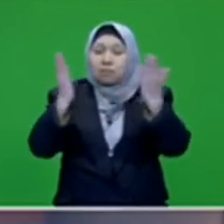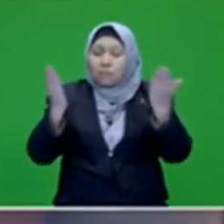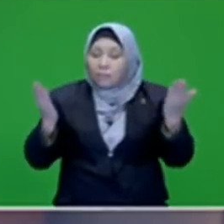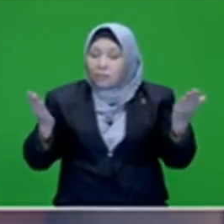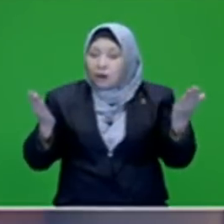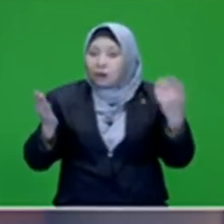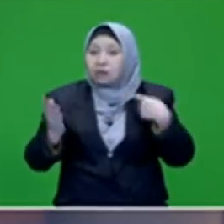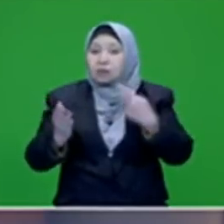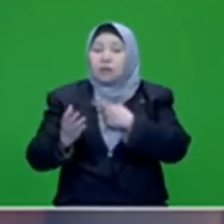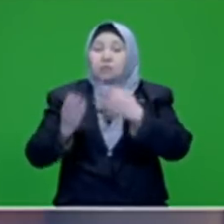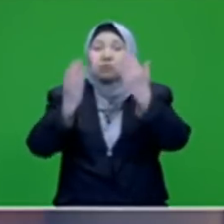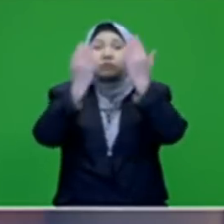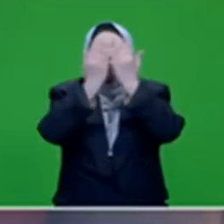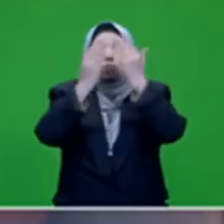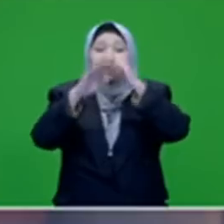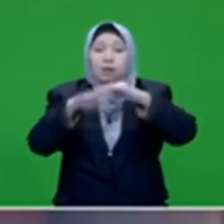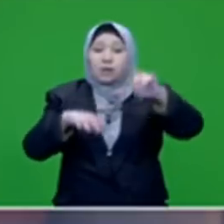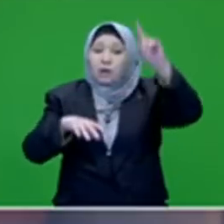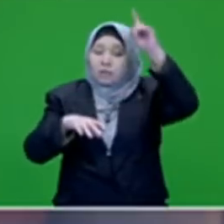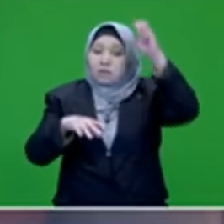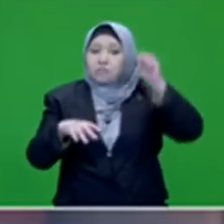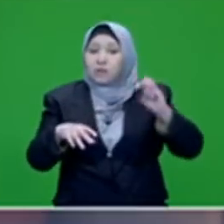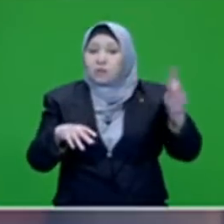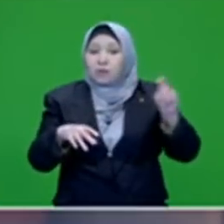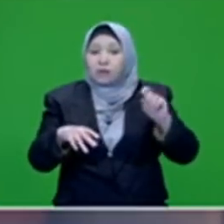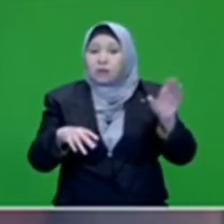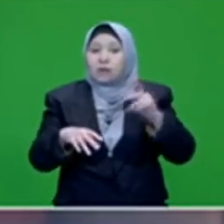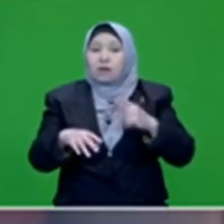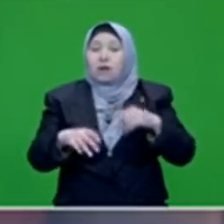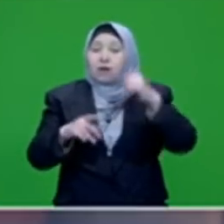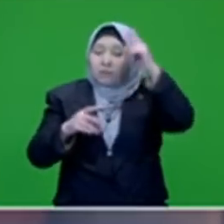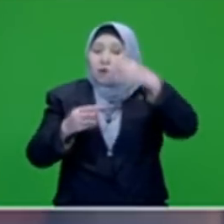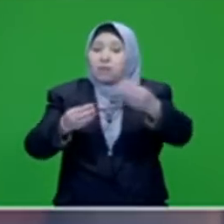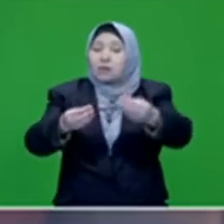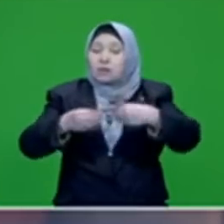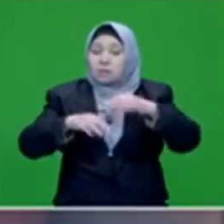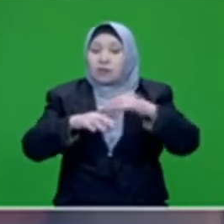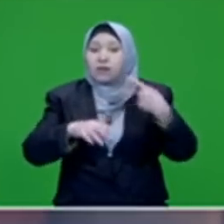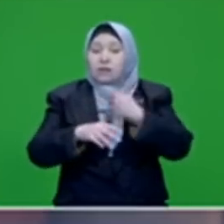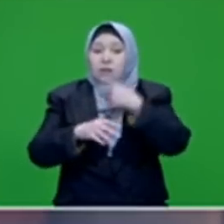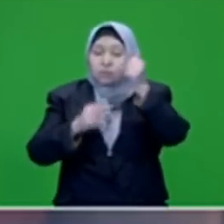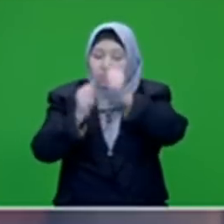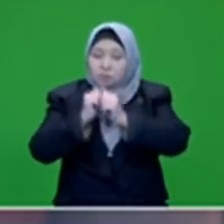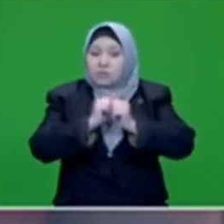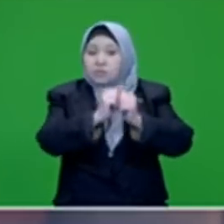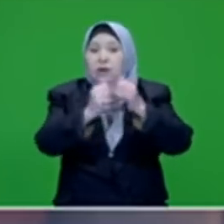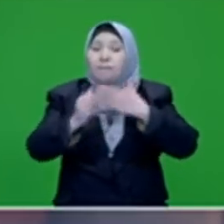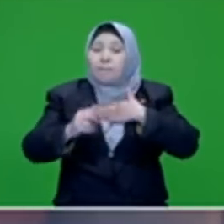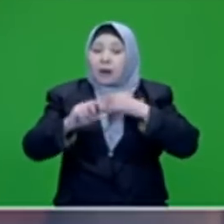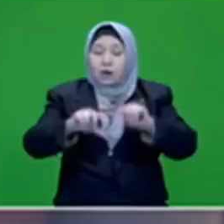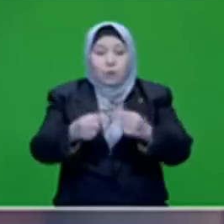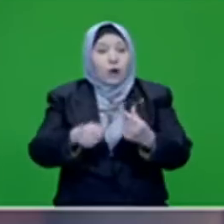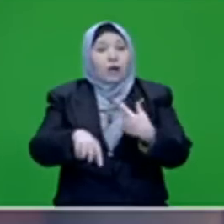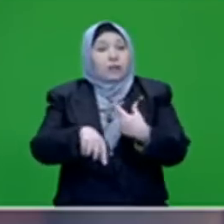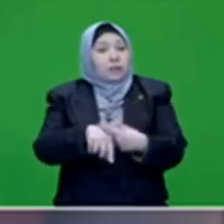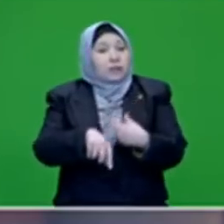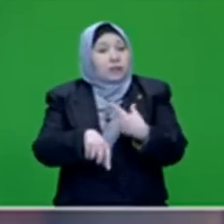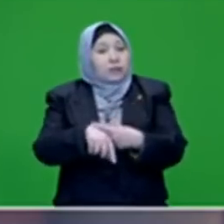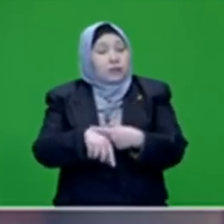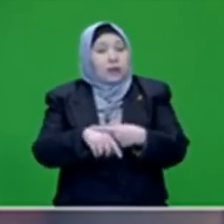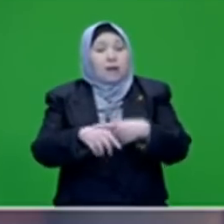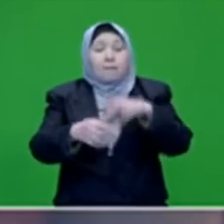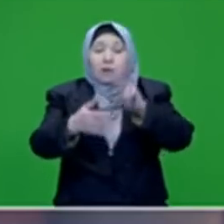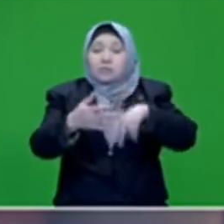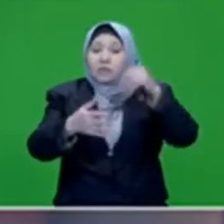kita bersyukur pada Allah Subhanahu wa taala Allah mengizinkan kepada kita pada hari ini untuk bersama dalam My Quran Time baca faham amal dan